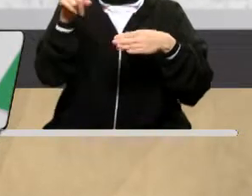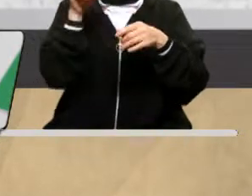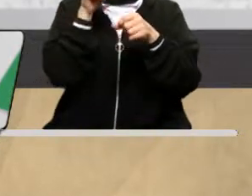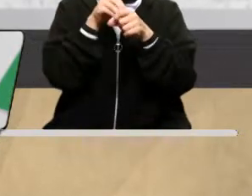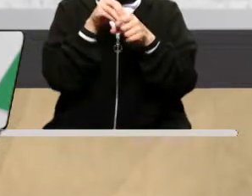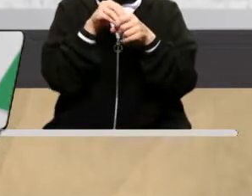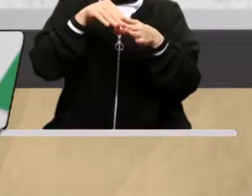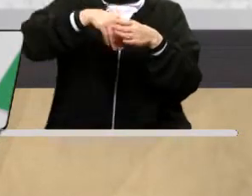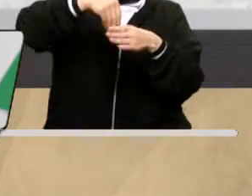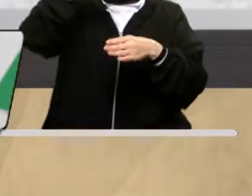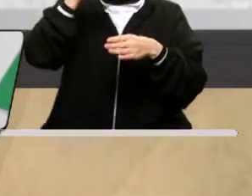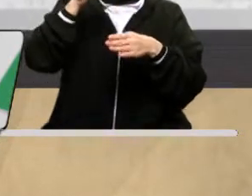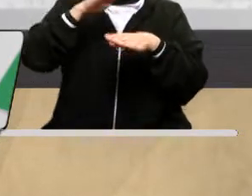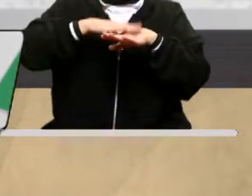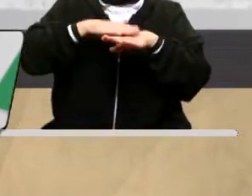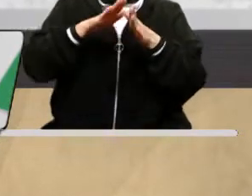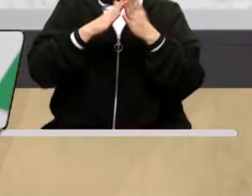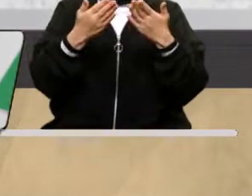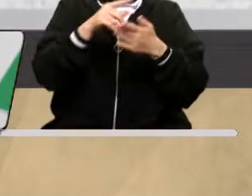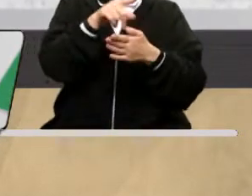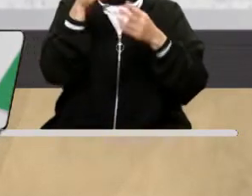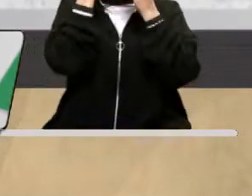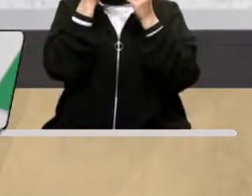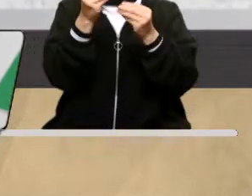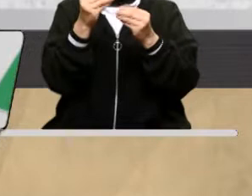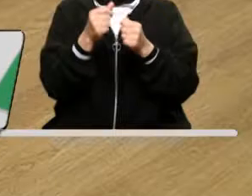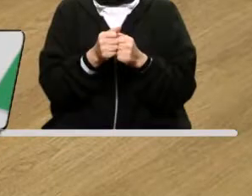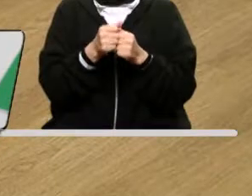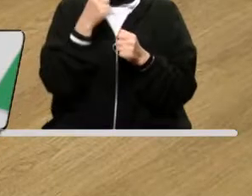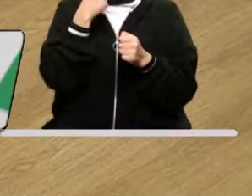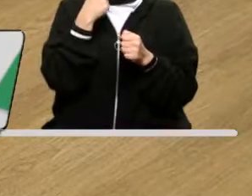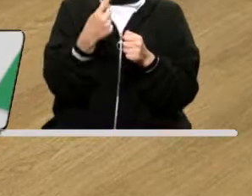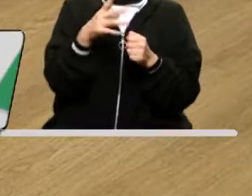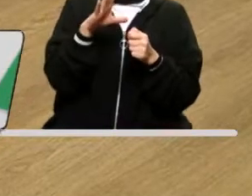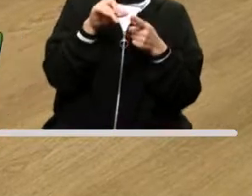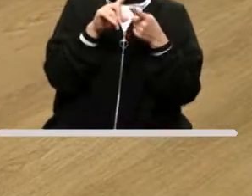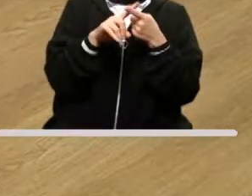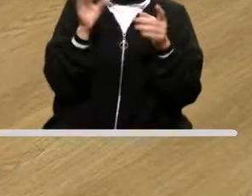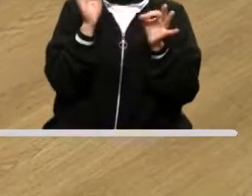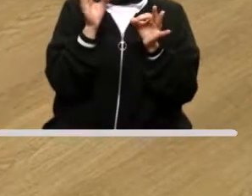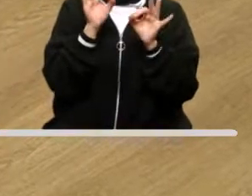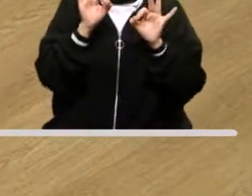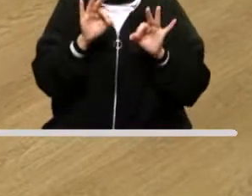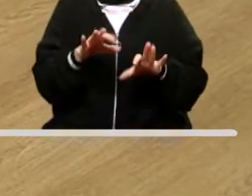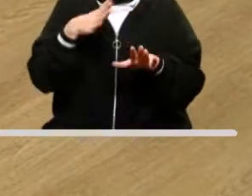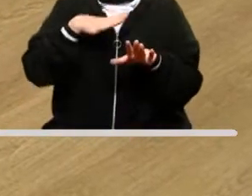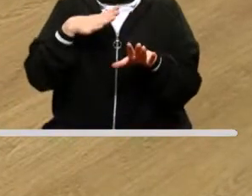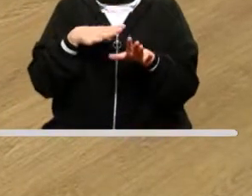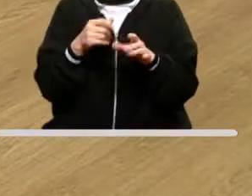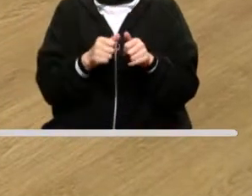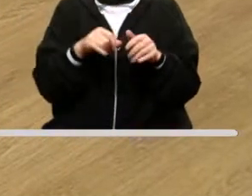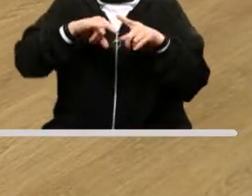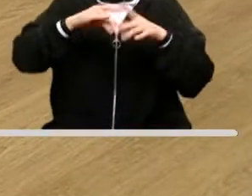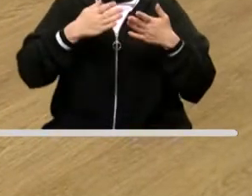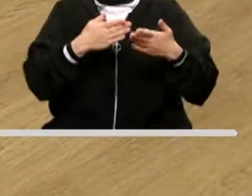gerçekleştirip kitaplarımızı size büyük bir memnuniyetle hediye edeceğiz efendim. Diyorum ve ben hiç sözü uzatmak istemiyorum. Fatih Hocam'a dönüyorum. Hoş geldiniz.